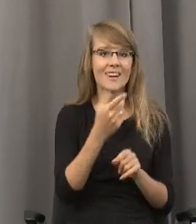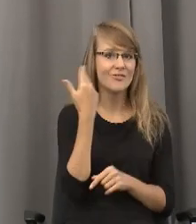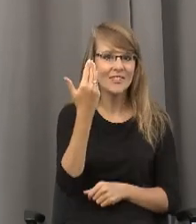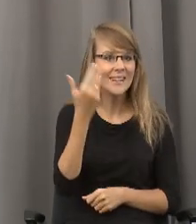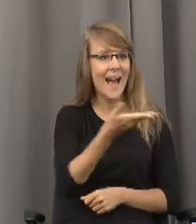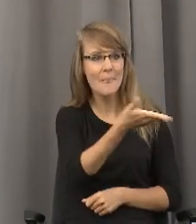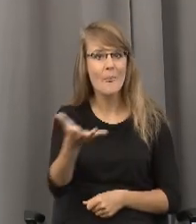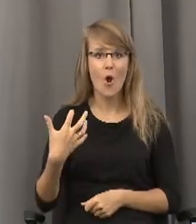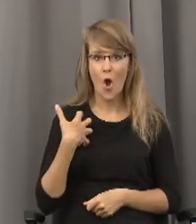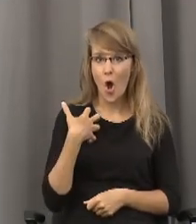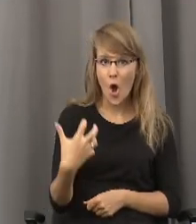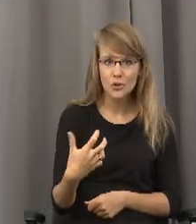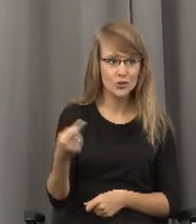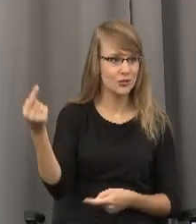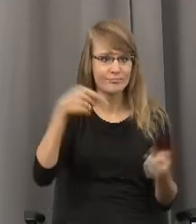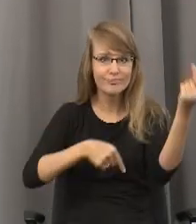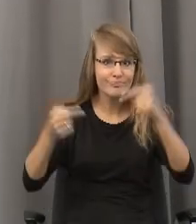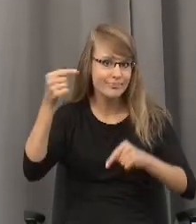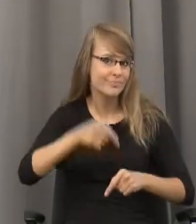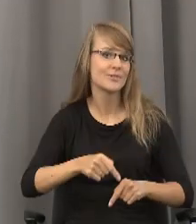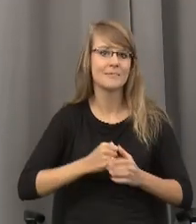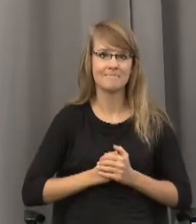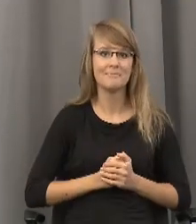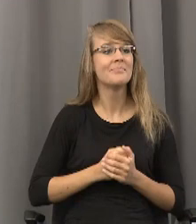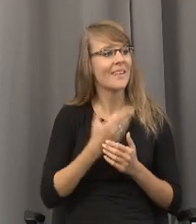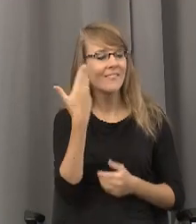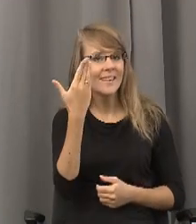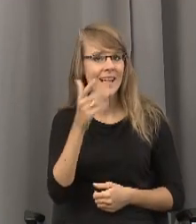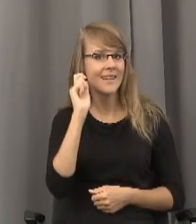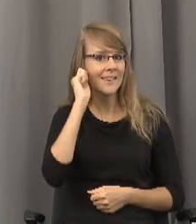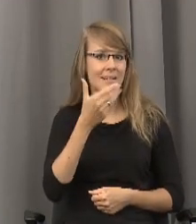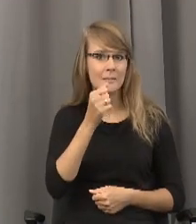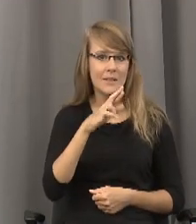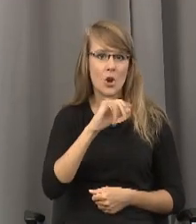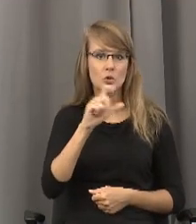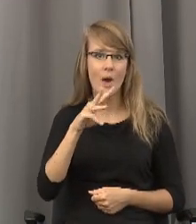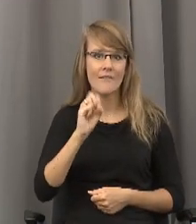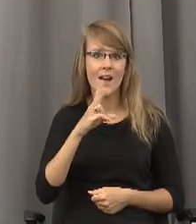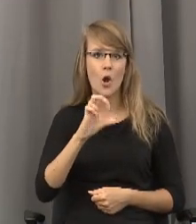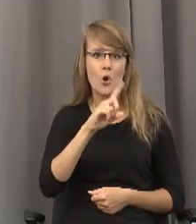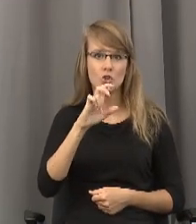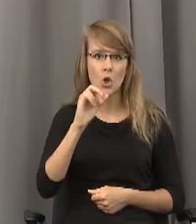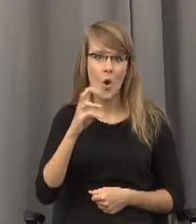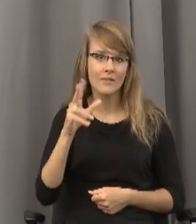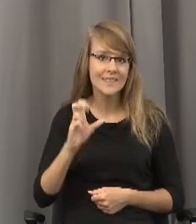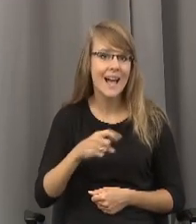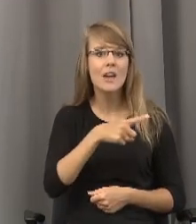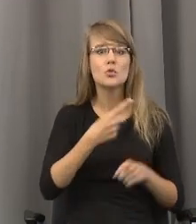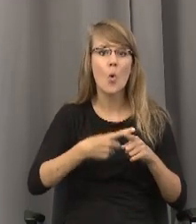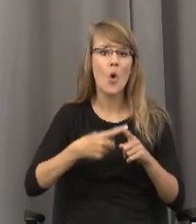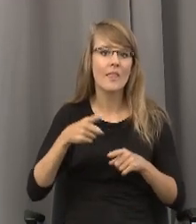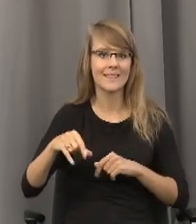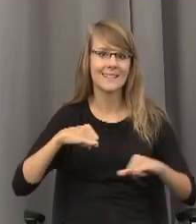zaszczycili naszą konferencję. Chciałbym przywitać panią Mirosławę Wojciechowską, członkini zarządu, która jest członkinią zarządu